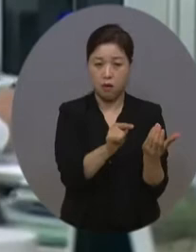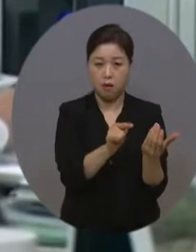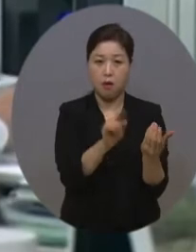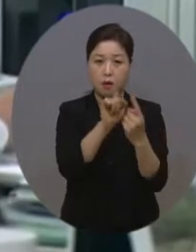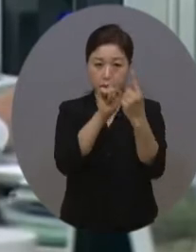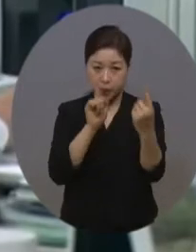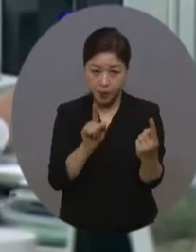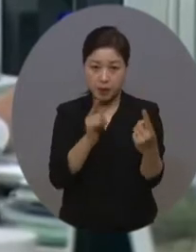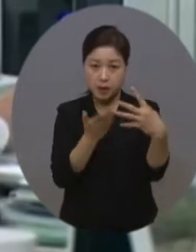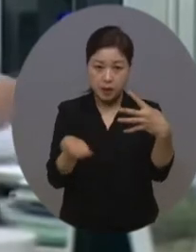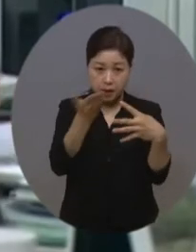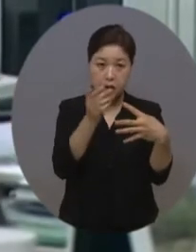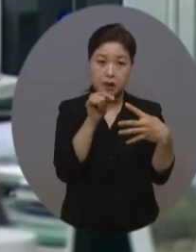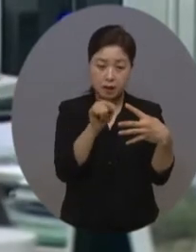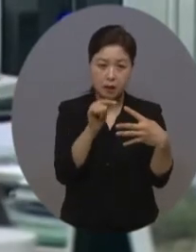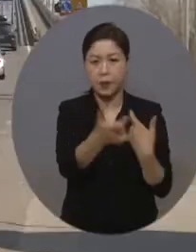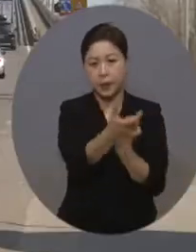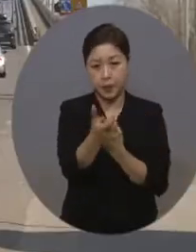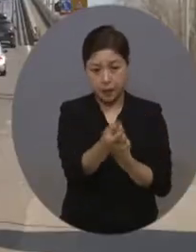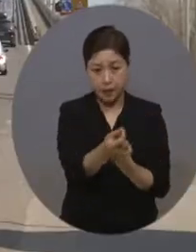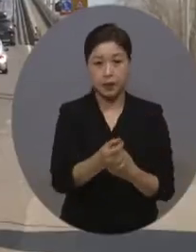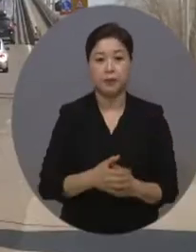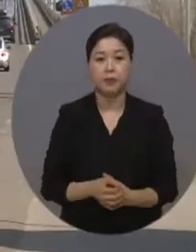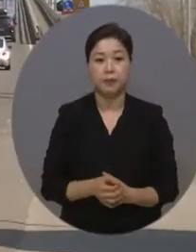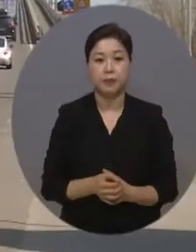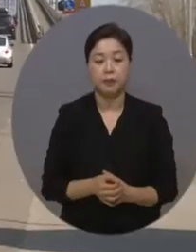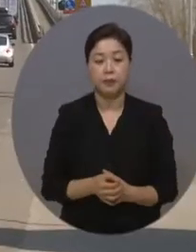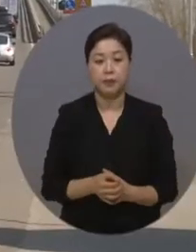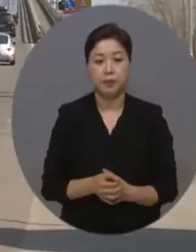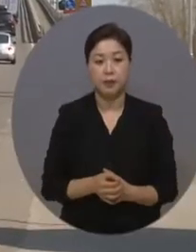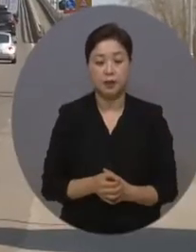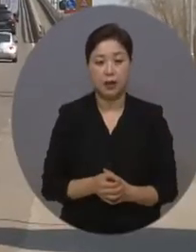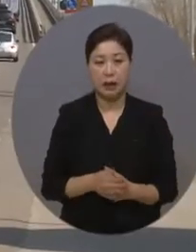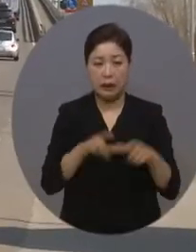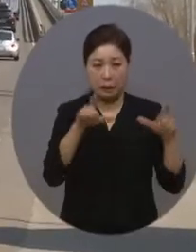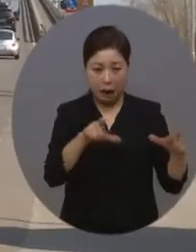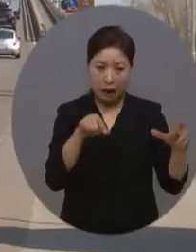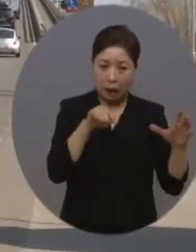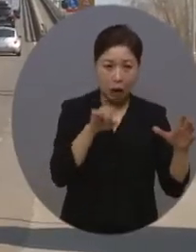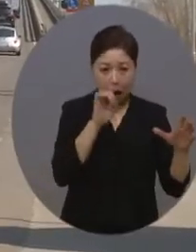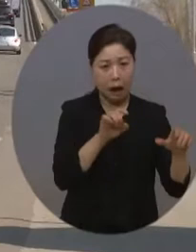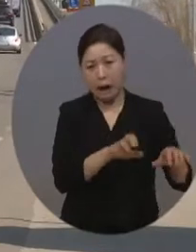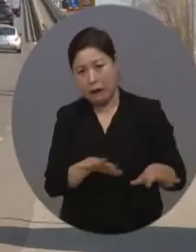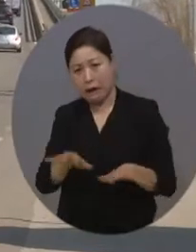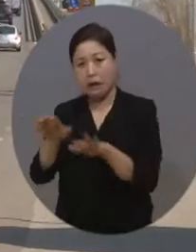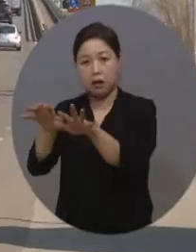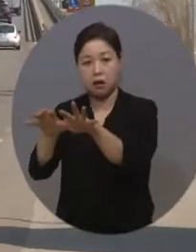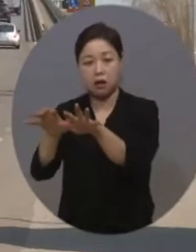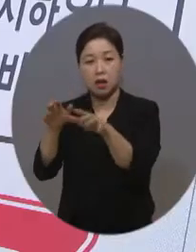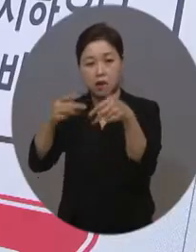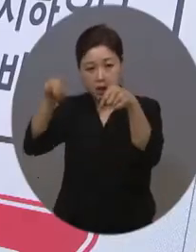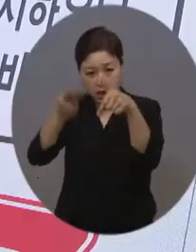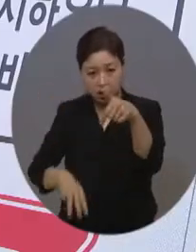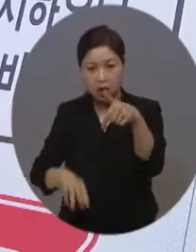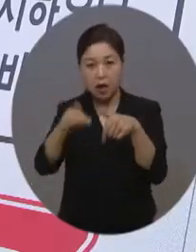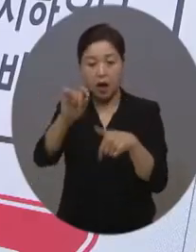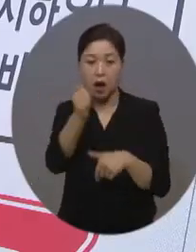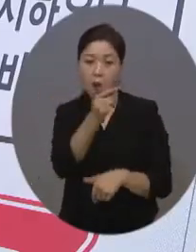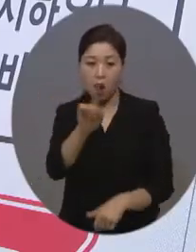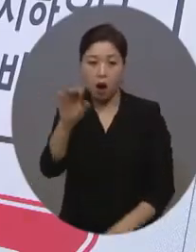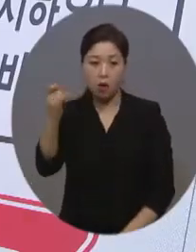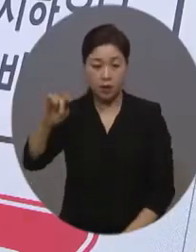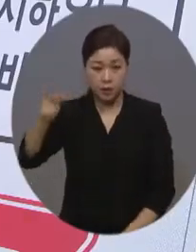4단계를 동일하게 적용합니다. 다만 풍선 효과가 적은 인천의 강화, 옹진군은 새로운 거리